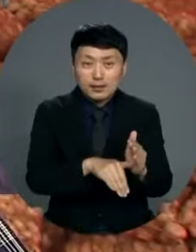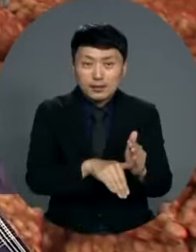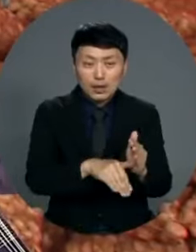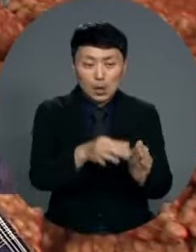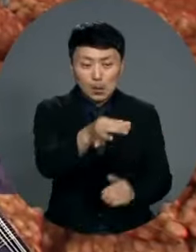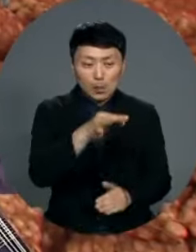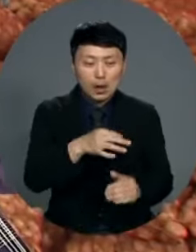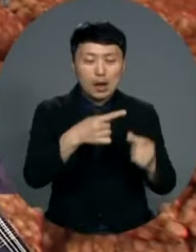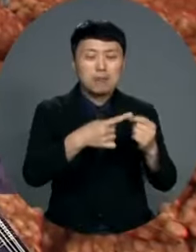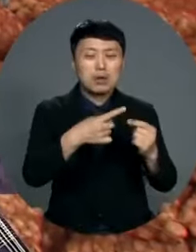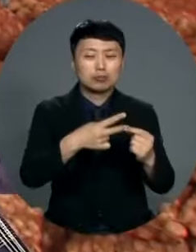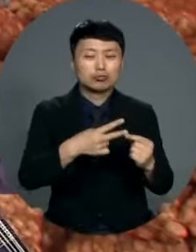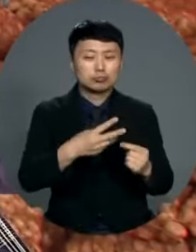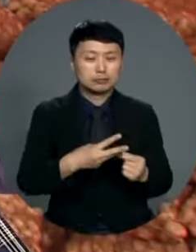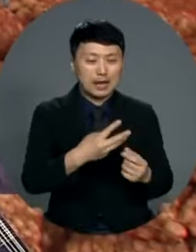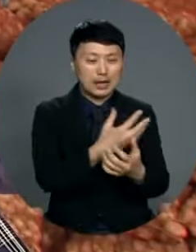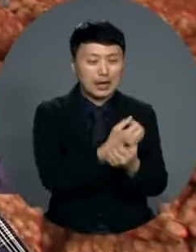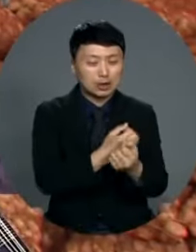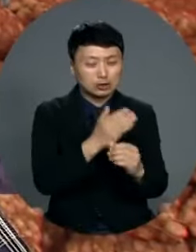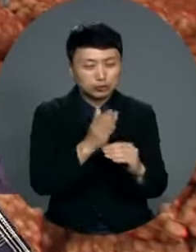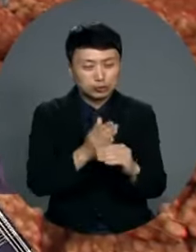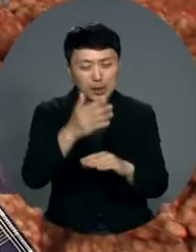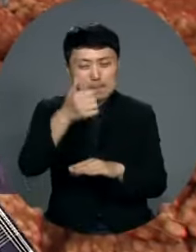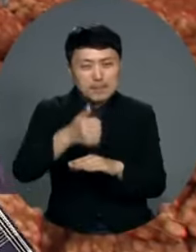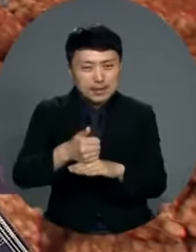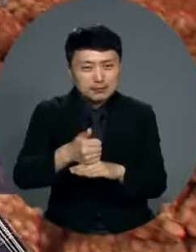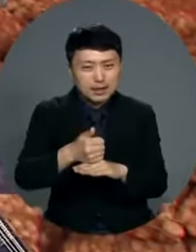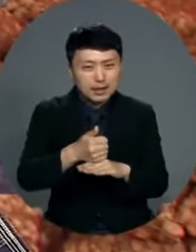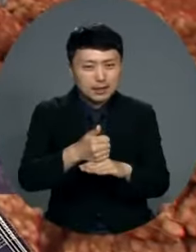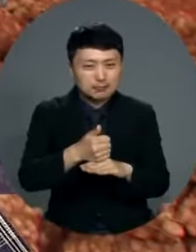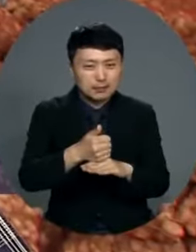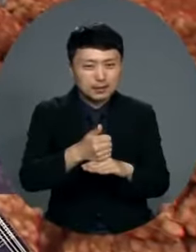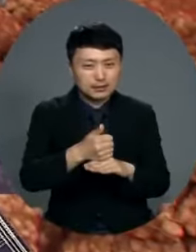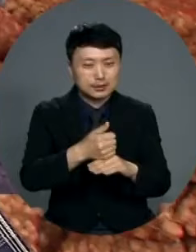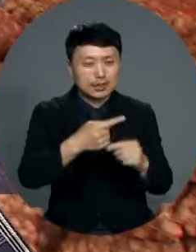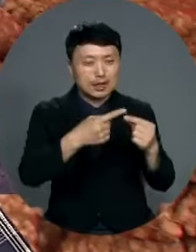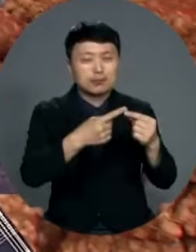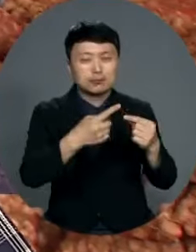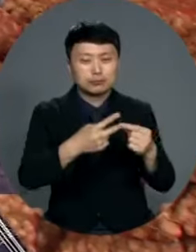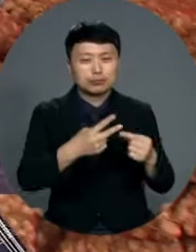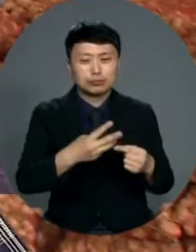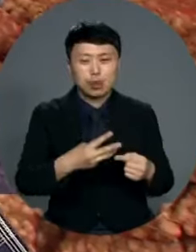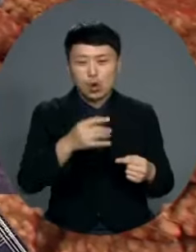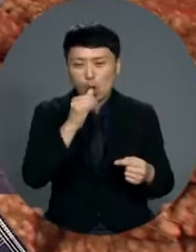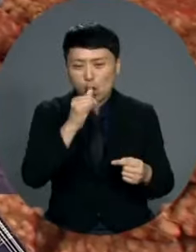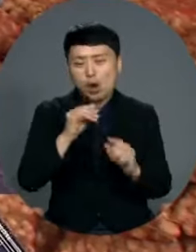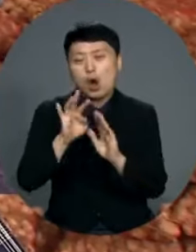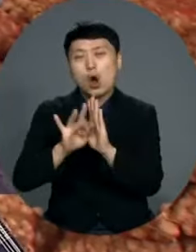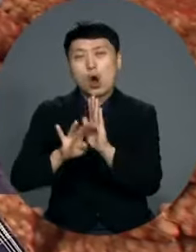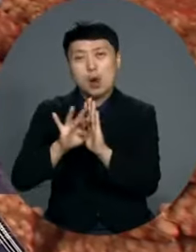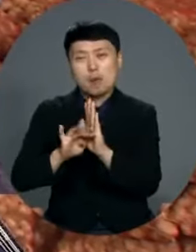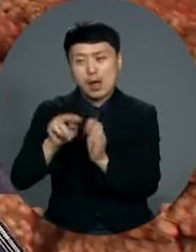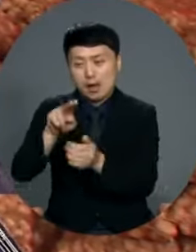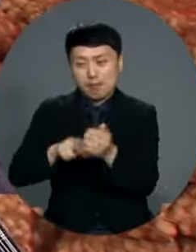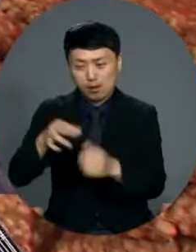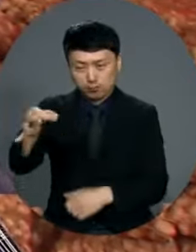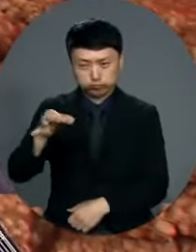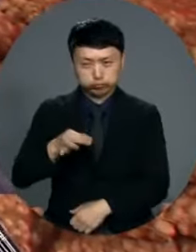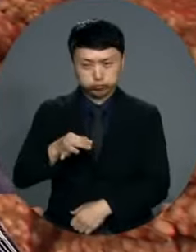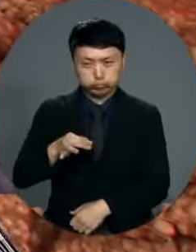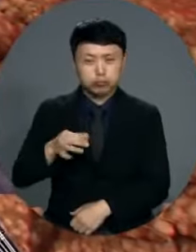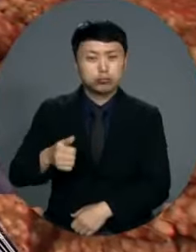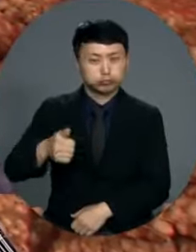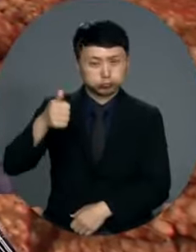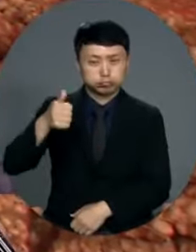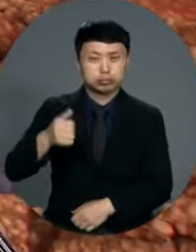나눠서 줬는데 계약금, 중도금, 마지막 정산까지 있었는데 경매장 오니까 바로 정산해 주니까